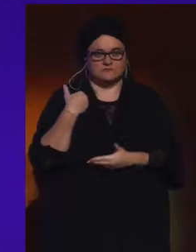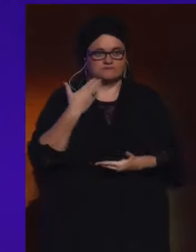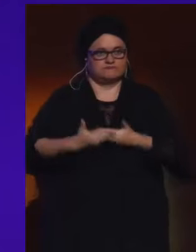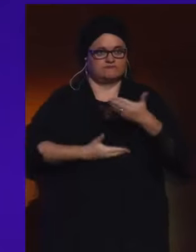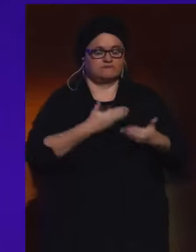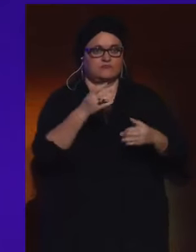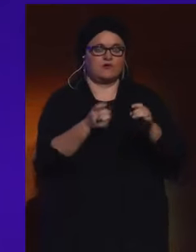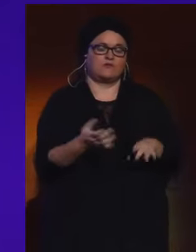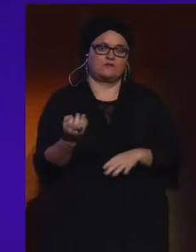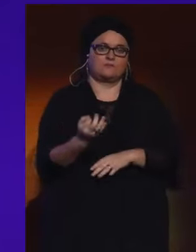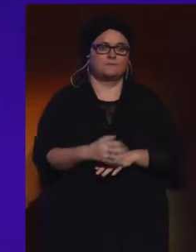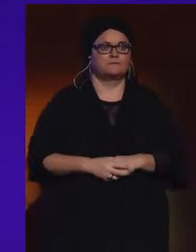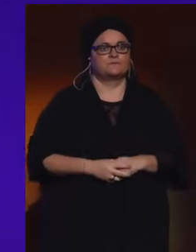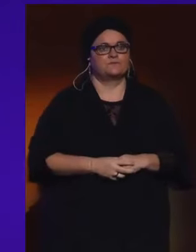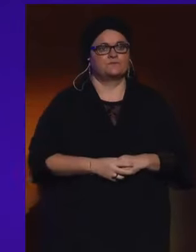behar dugula.